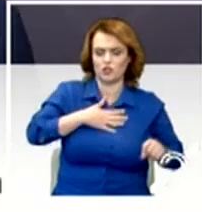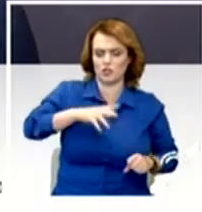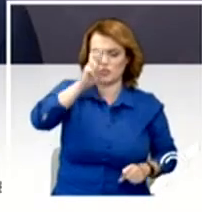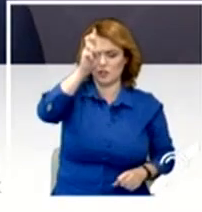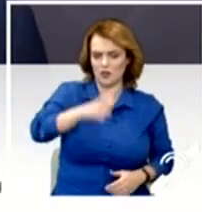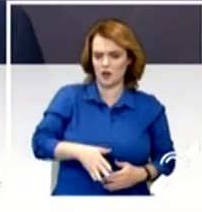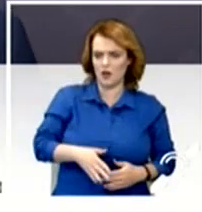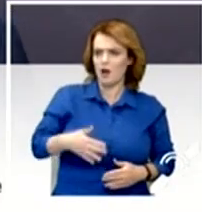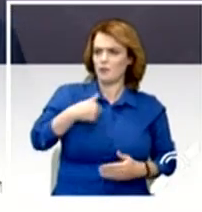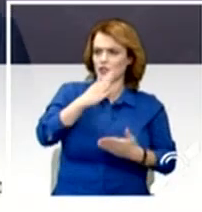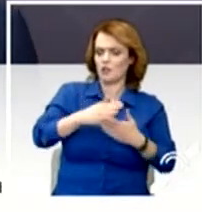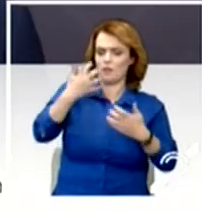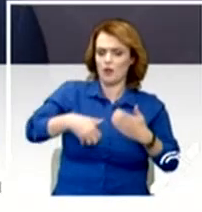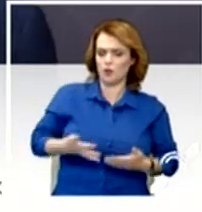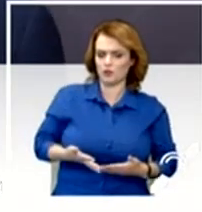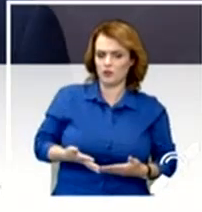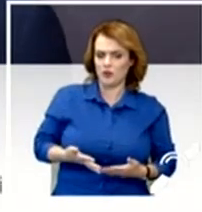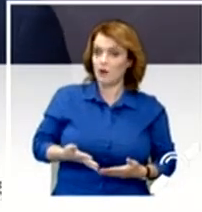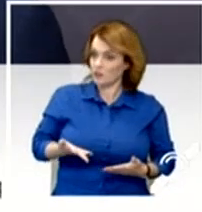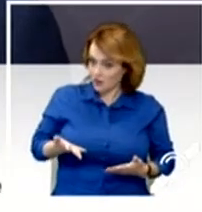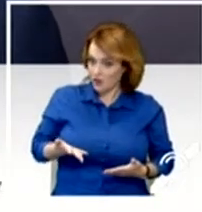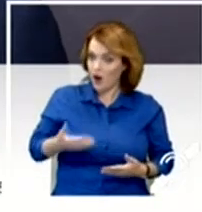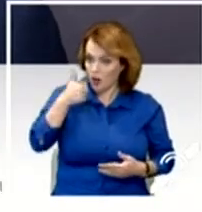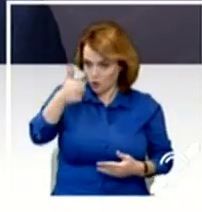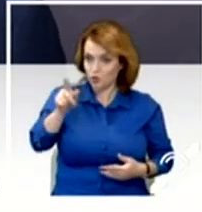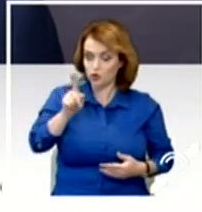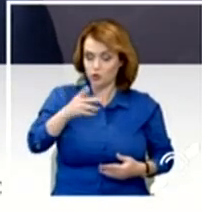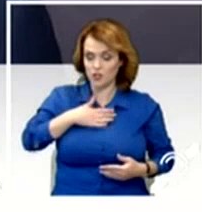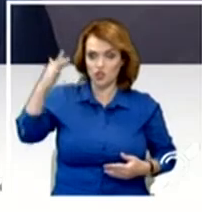ia neutralitatea asta și să o îndrepte spre rachete, să vedem, o să fie